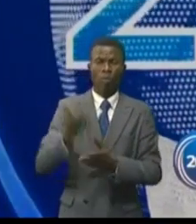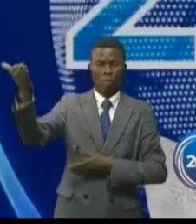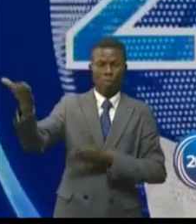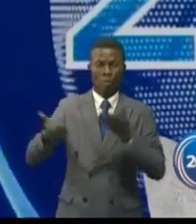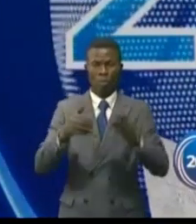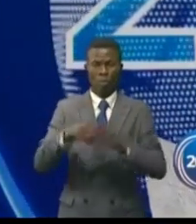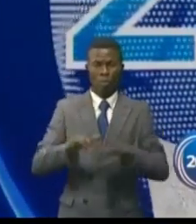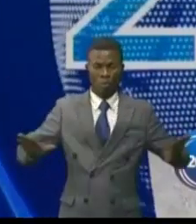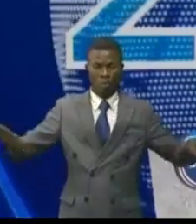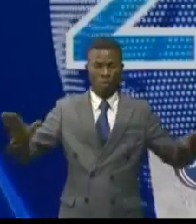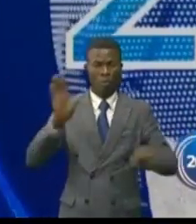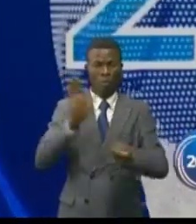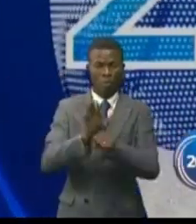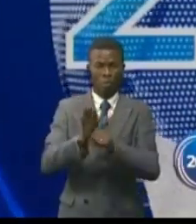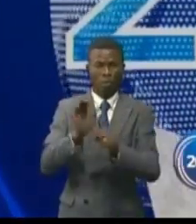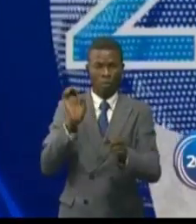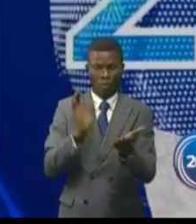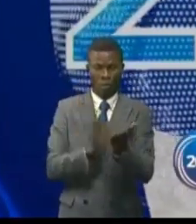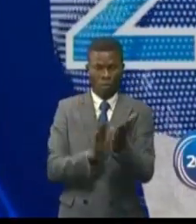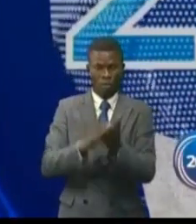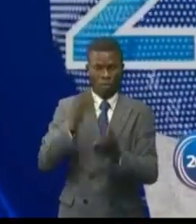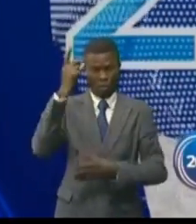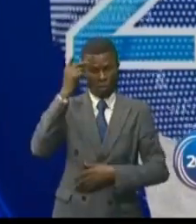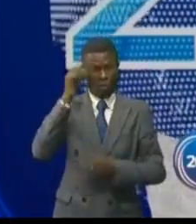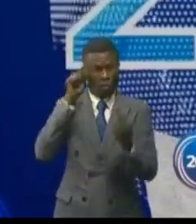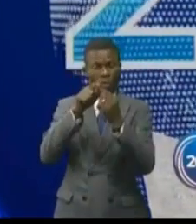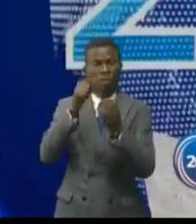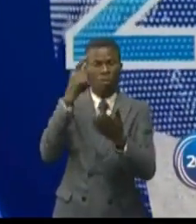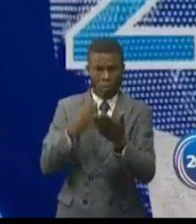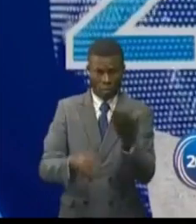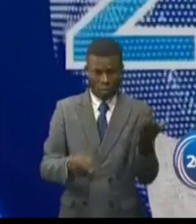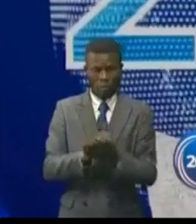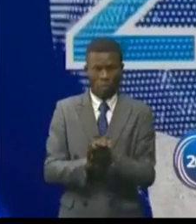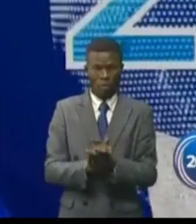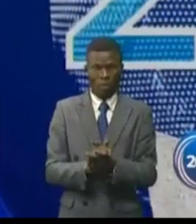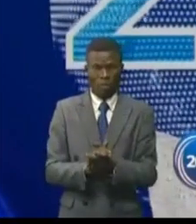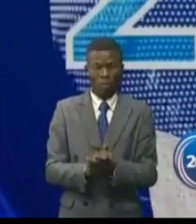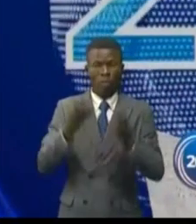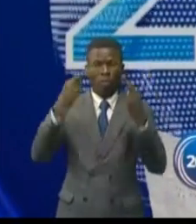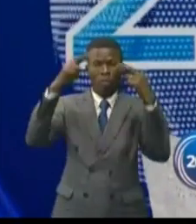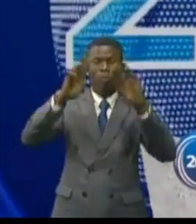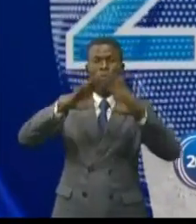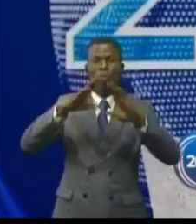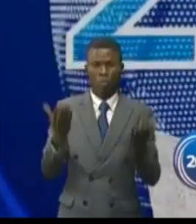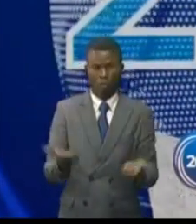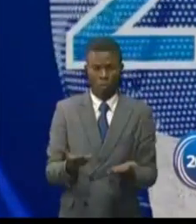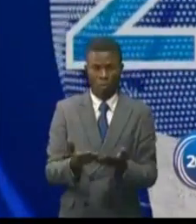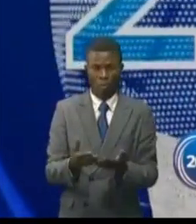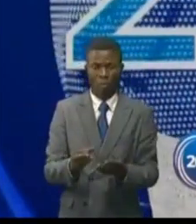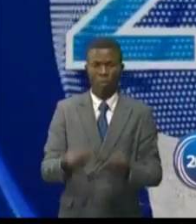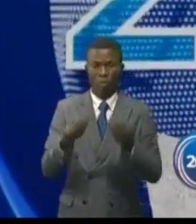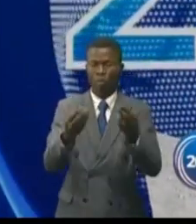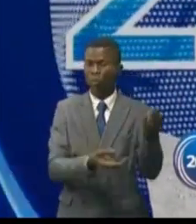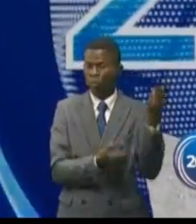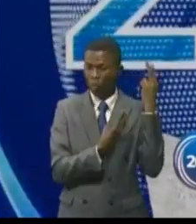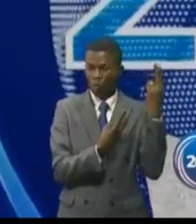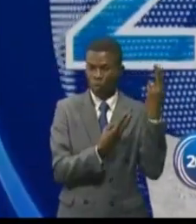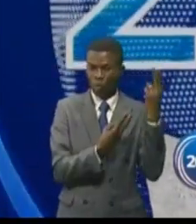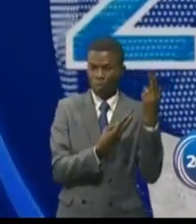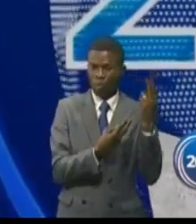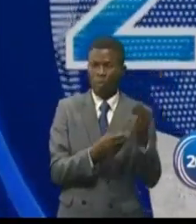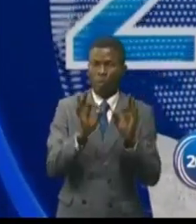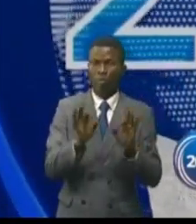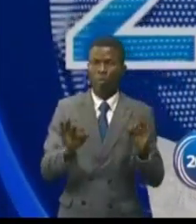dans plusieurs écoles de Kinshasa. L'objectif, c'est comment atteindre la mise en valeur de l'impact